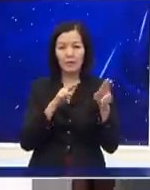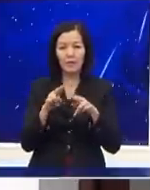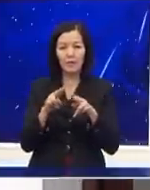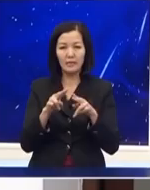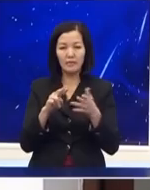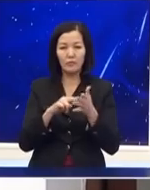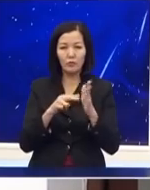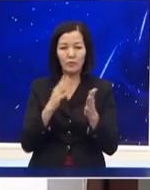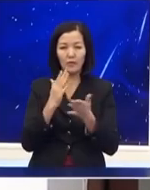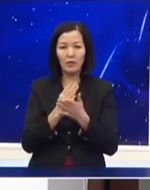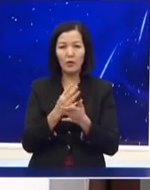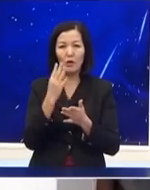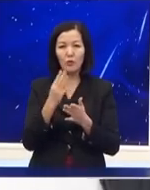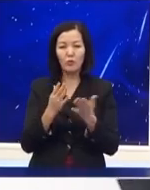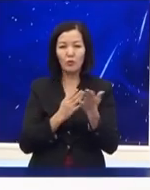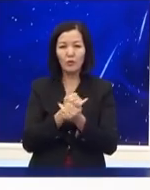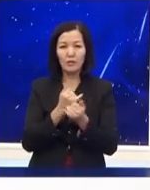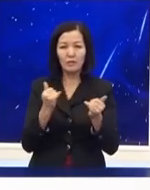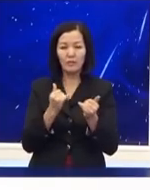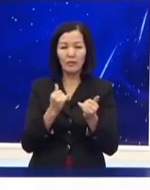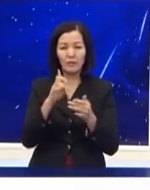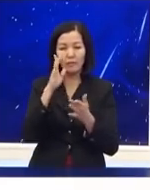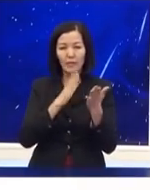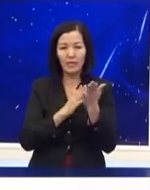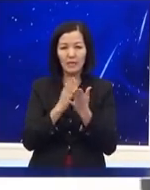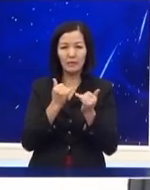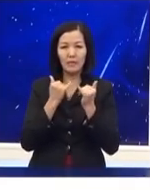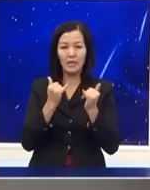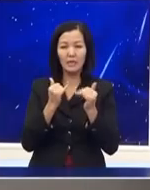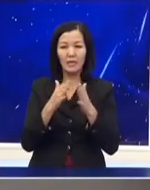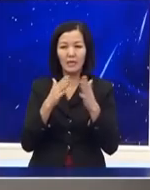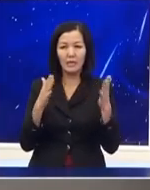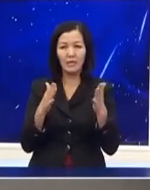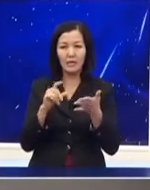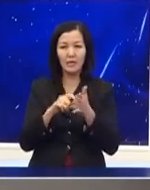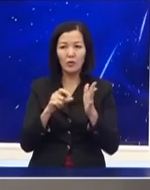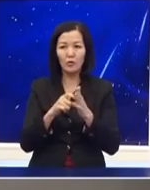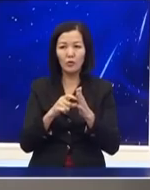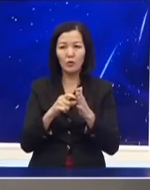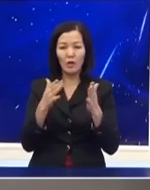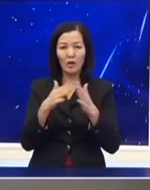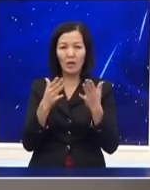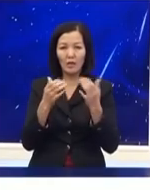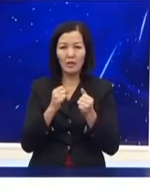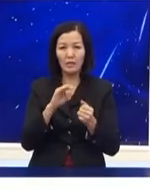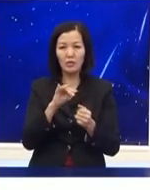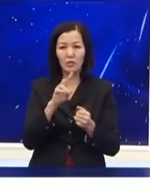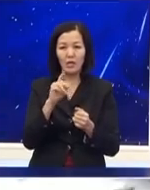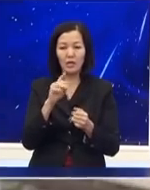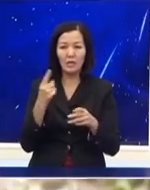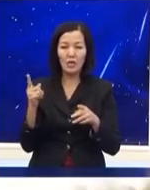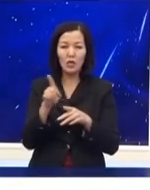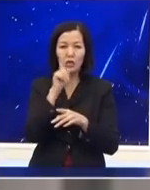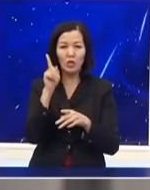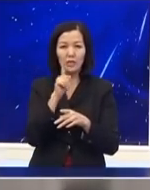қарастырыпты. Осы үйдің төртеуі қызметтік. Мемлекеттік қызметкерлерге арналған. Кеңде жарық баспанаға кіргеннің бірі Жалғас. Жас маман